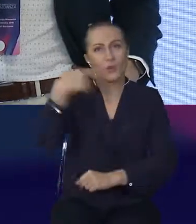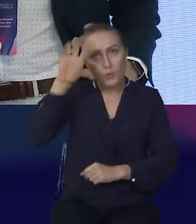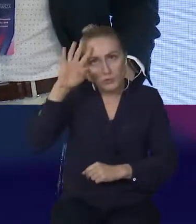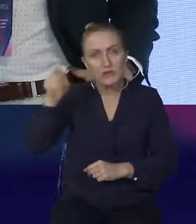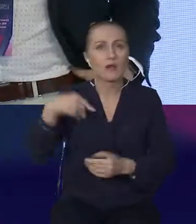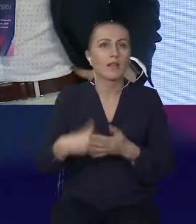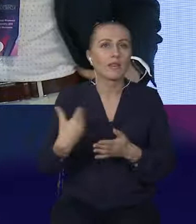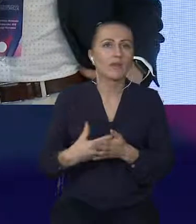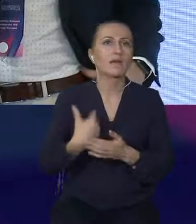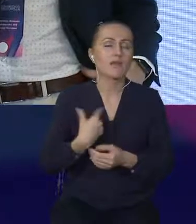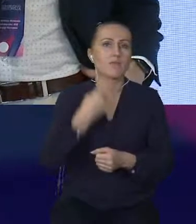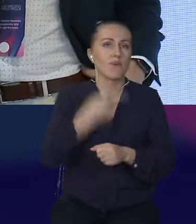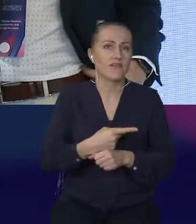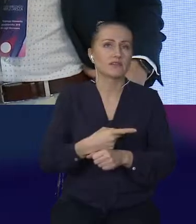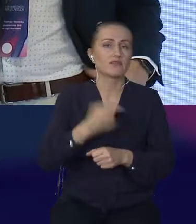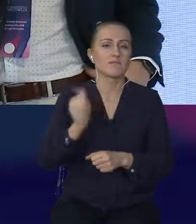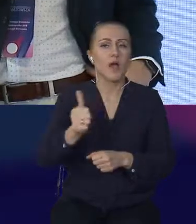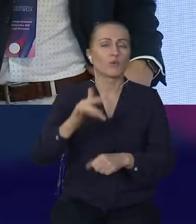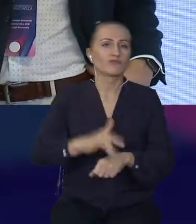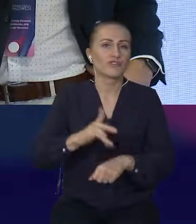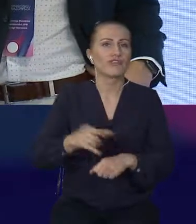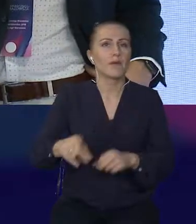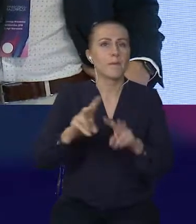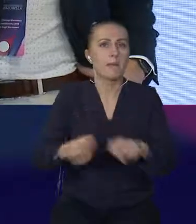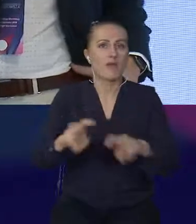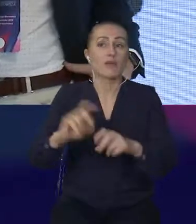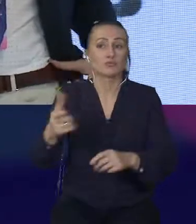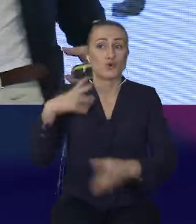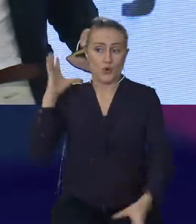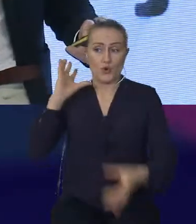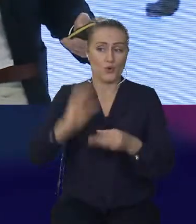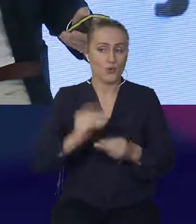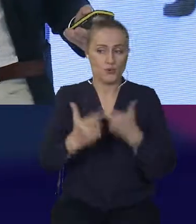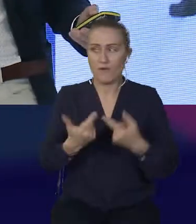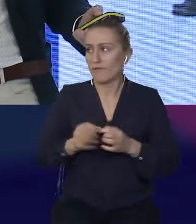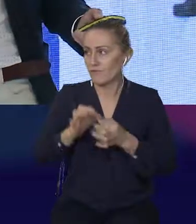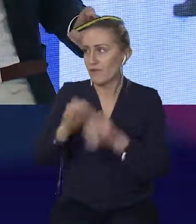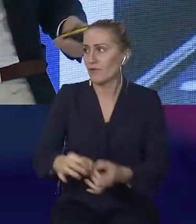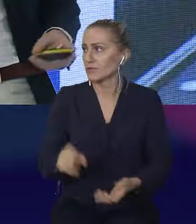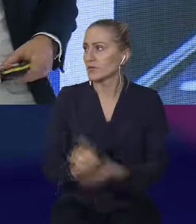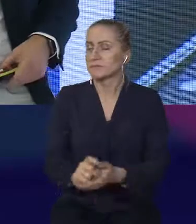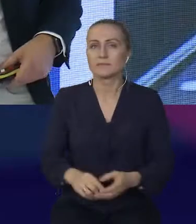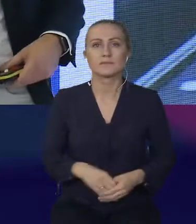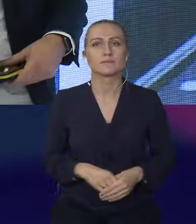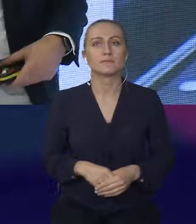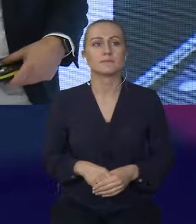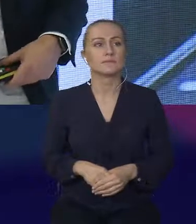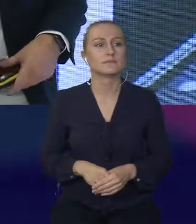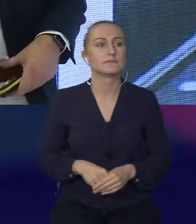możemy potwierdzić jakość i wyniki naszych badań, które udało się wdrożyć.